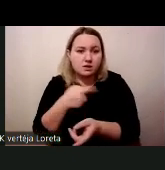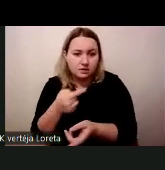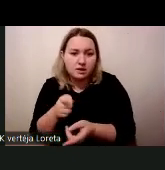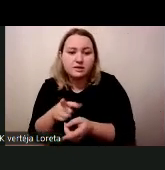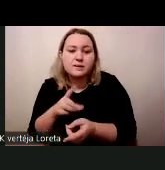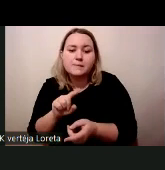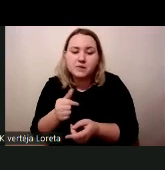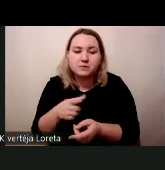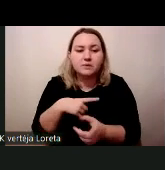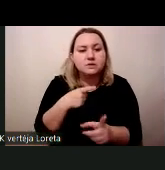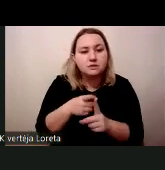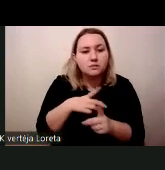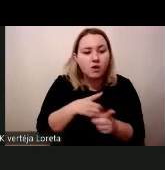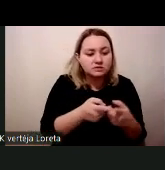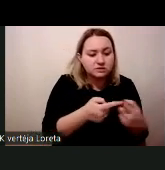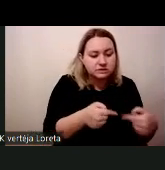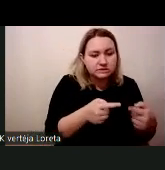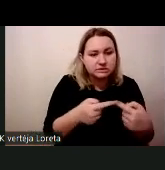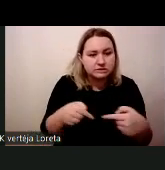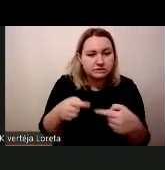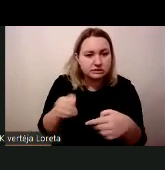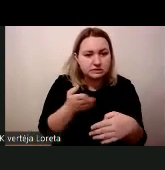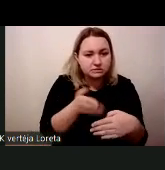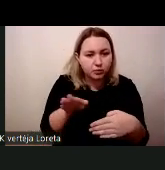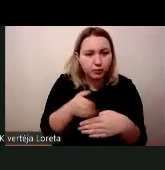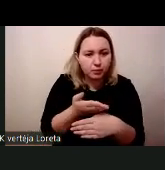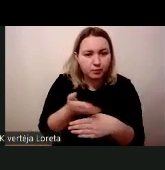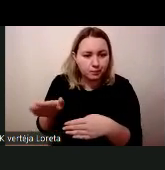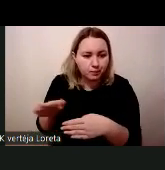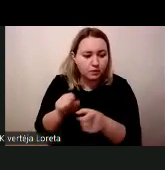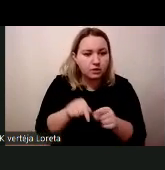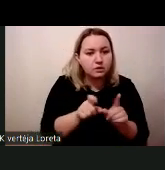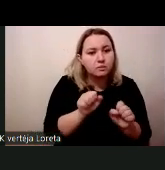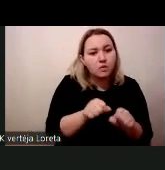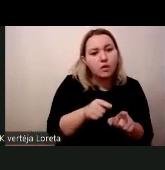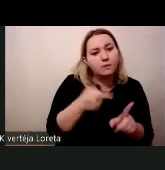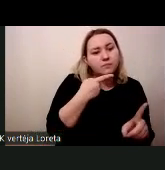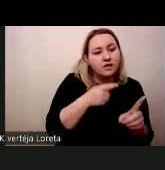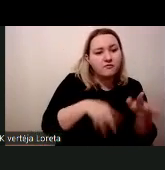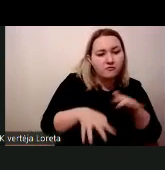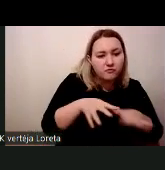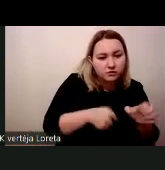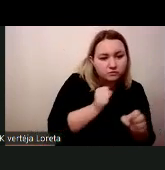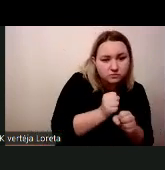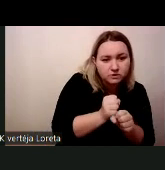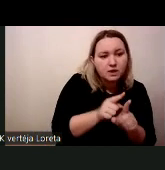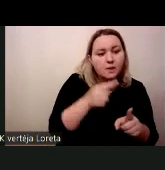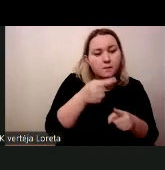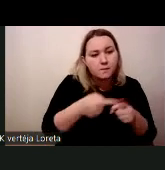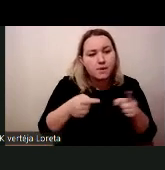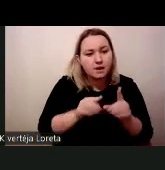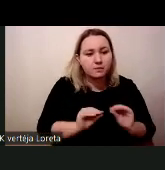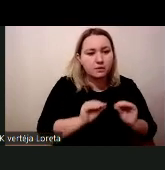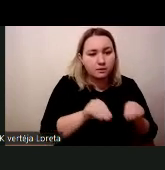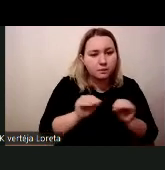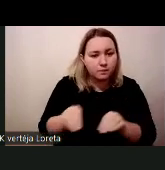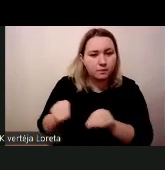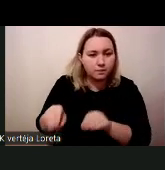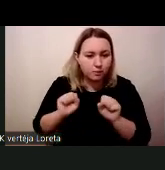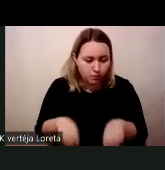sritis, kuriuose galite imtis veiksmų, taikyti priemonės, užtikrinant, kad